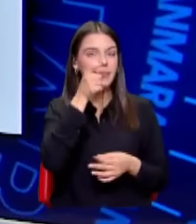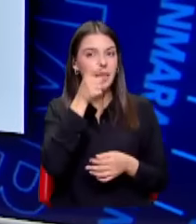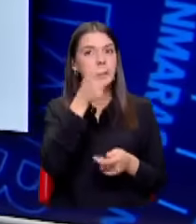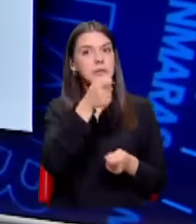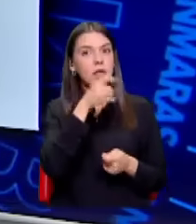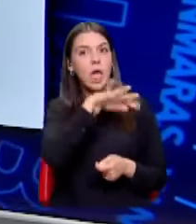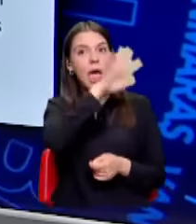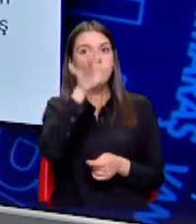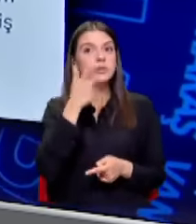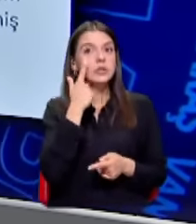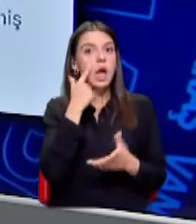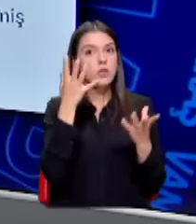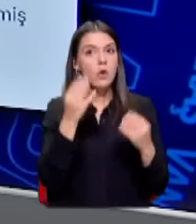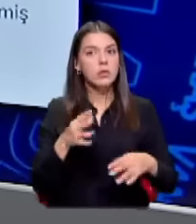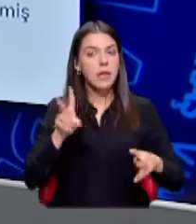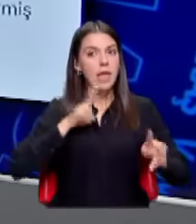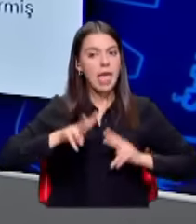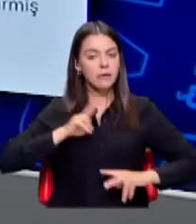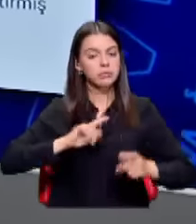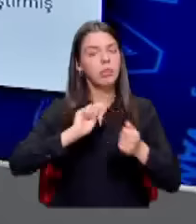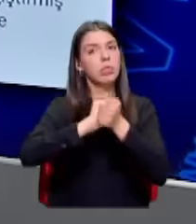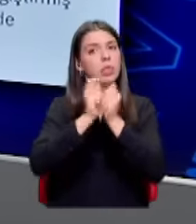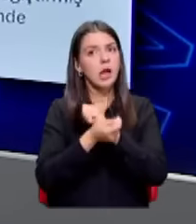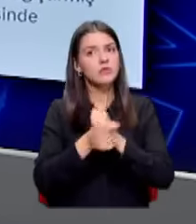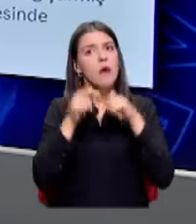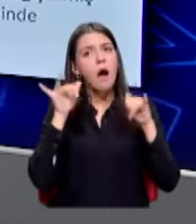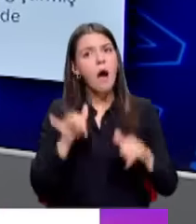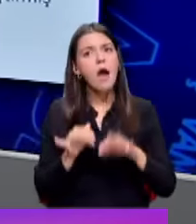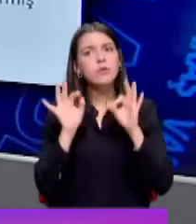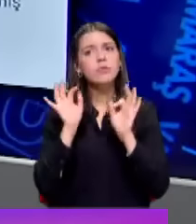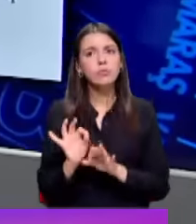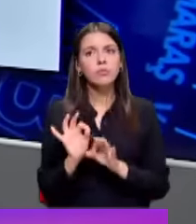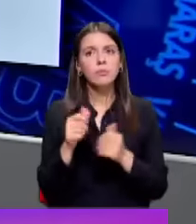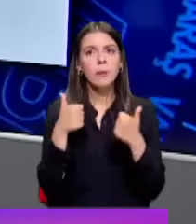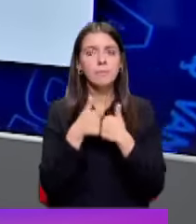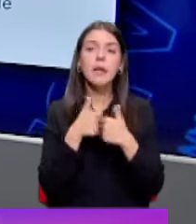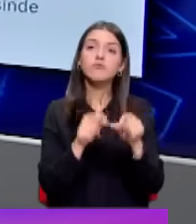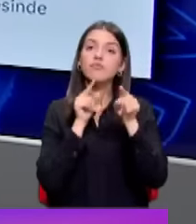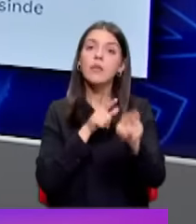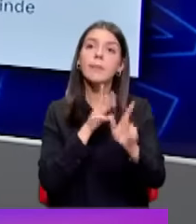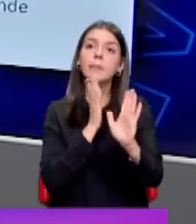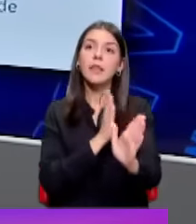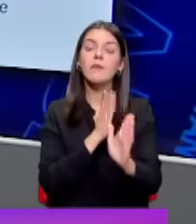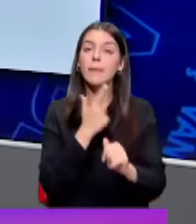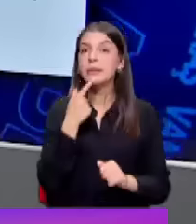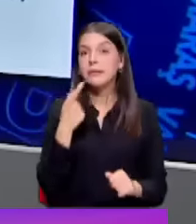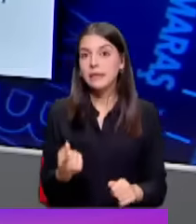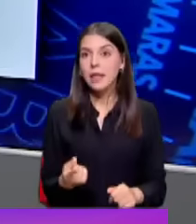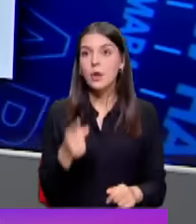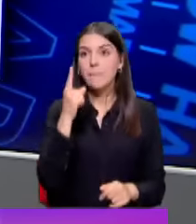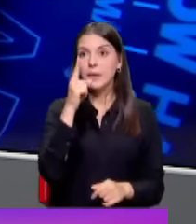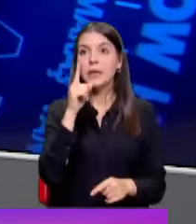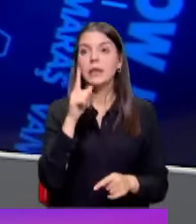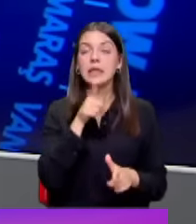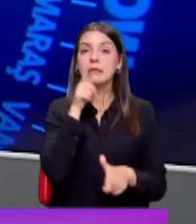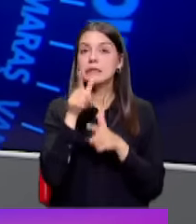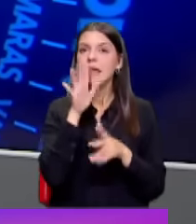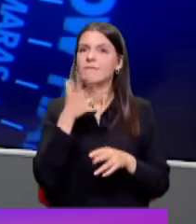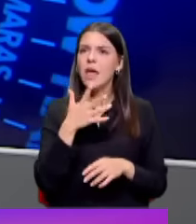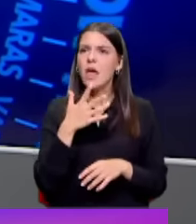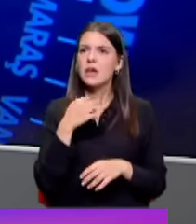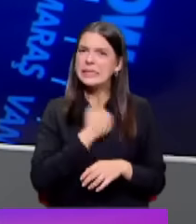kamuoyunun gözleri önüne serildi. Kıyafeti değiştirildi. Aynı şekilde maçı takip etmeye devam etti denerek böyle bir isyan ve